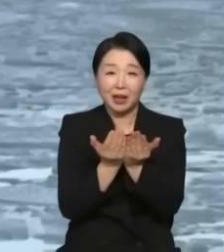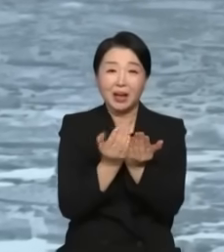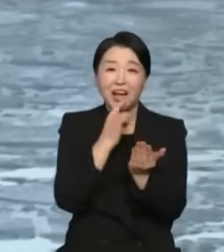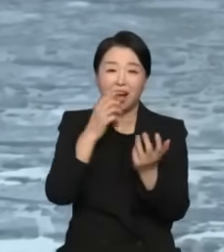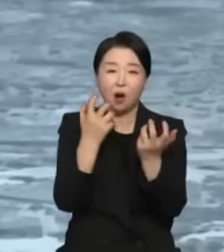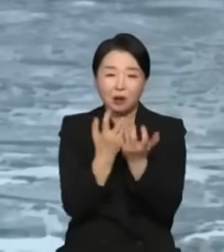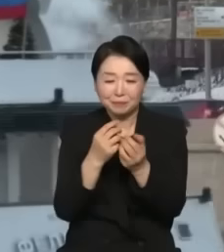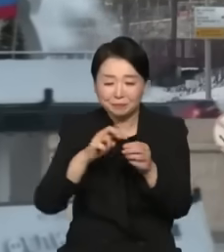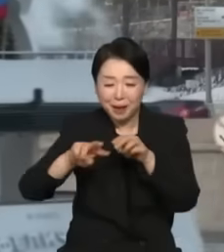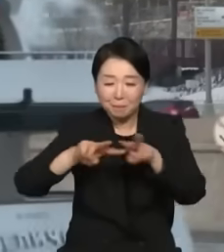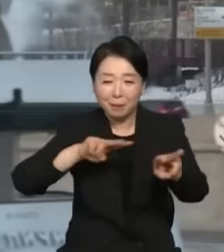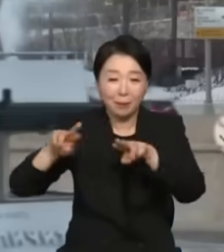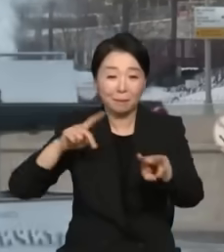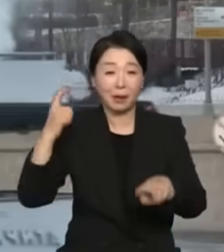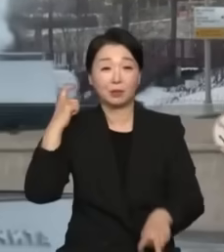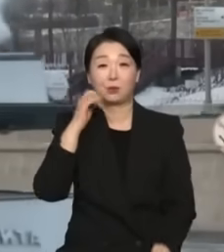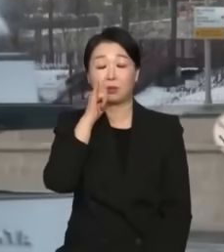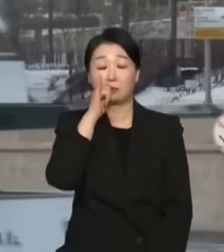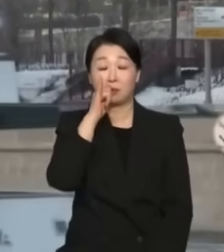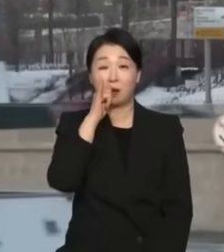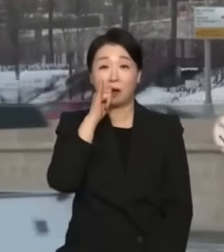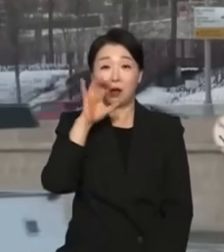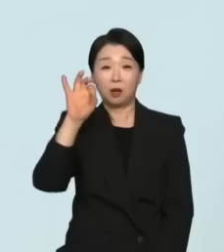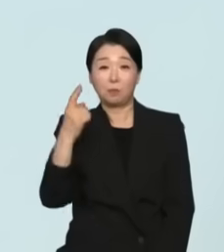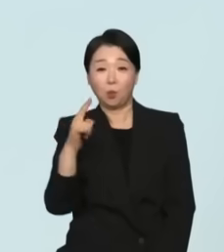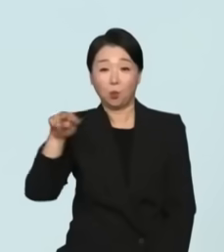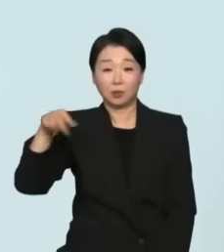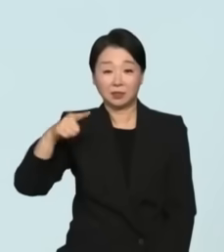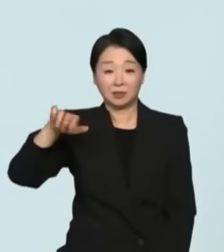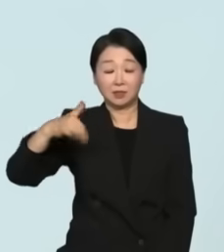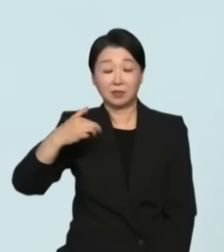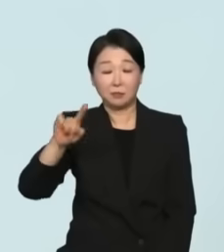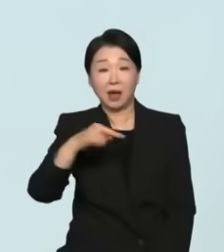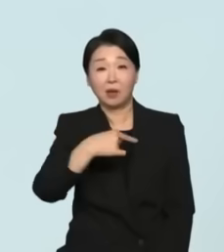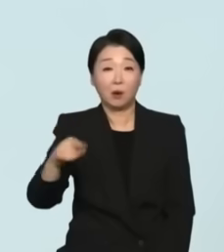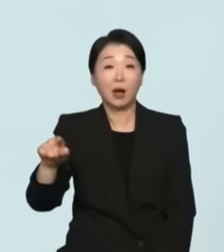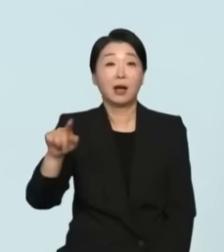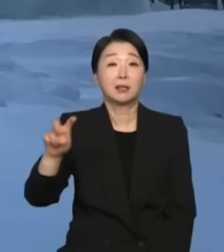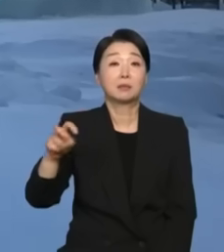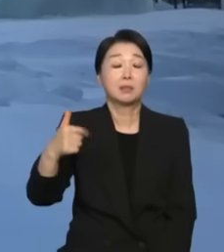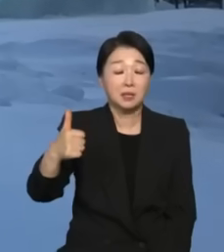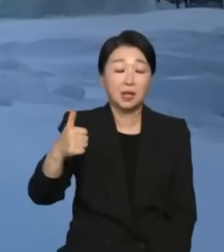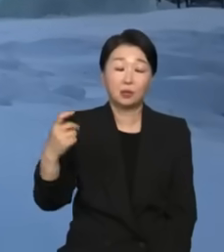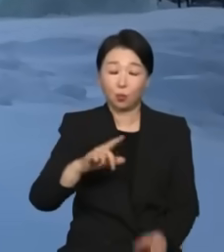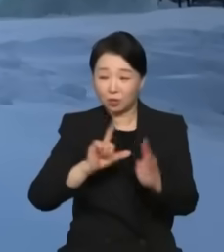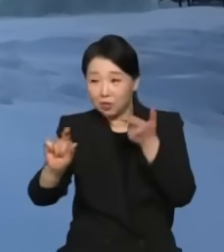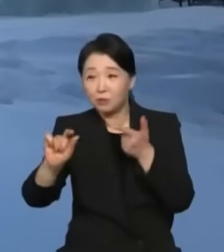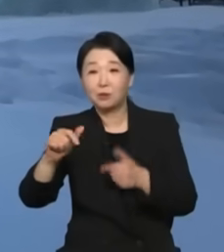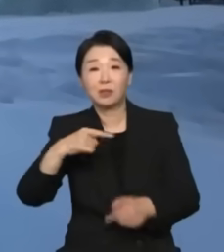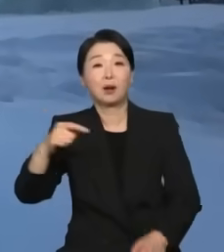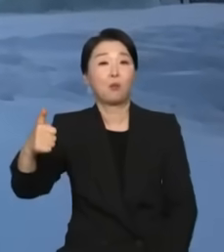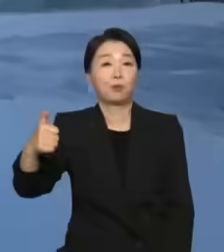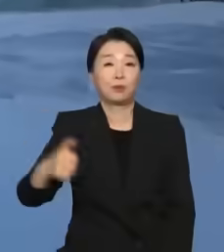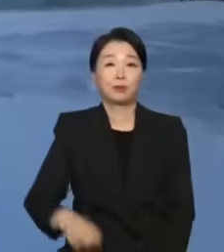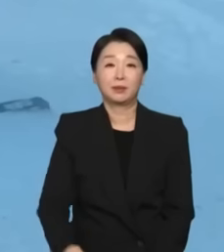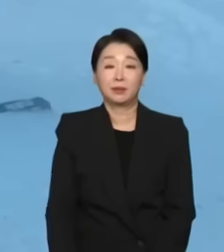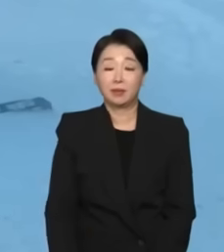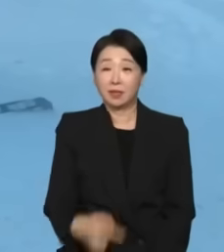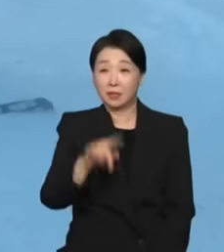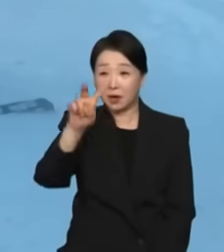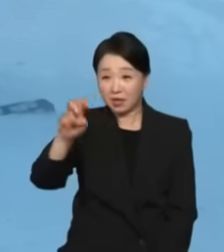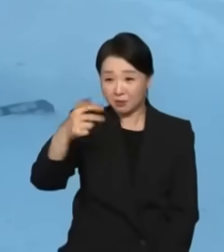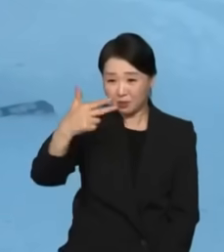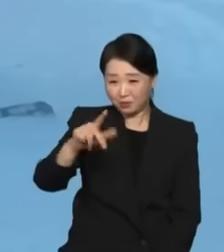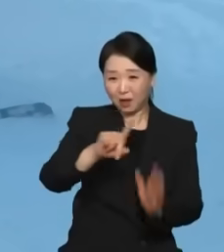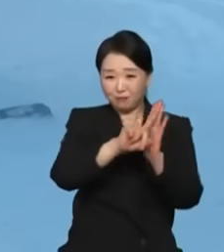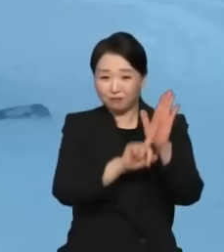소리가 들립니다. 모스크바는 영하 27도, 러시아 일부 지역은 영하 50도를 기록했습니다. 영하